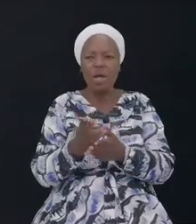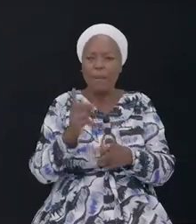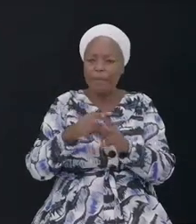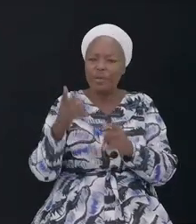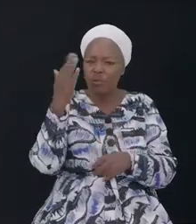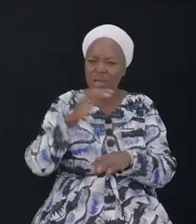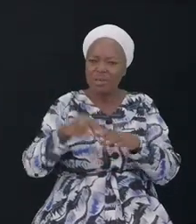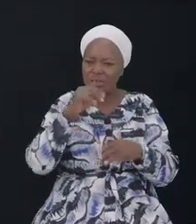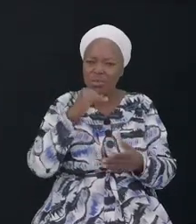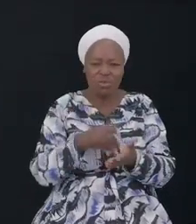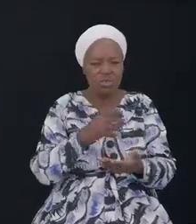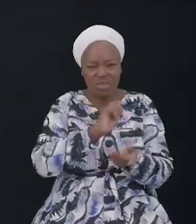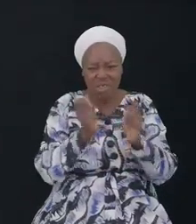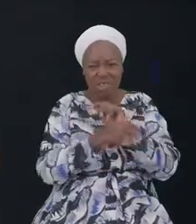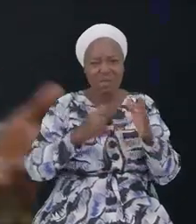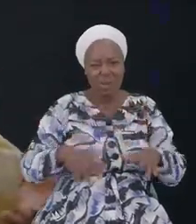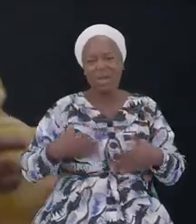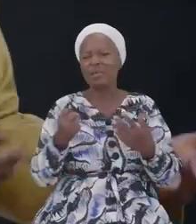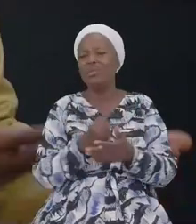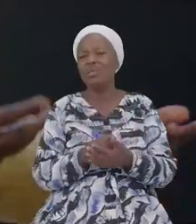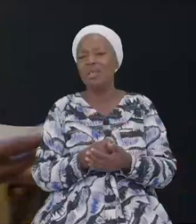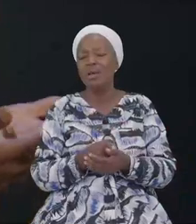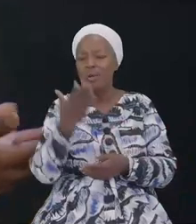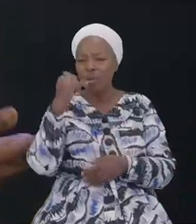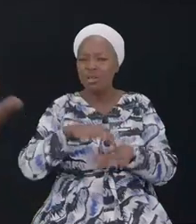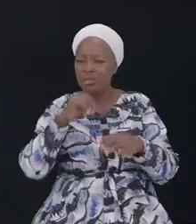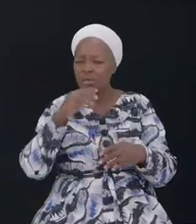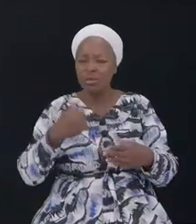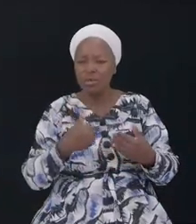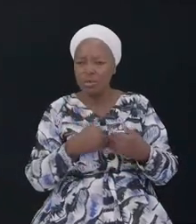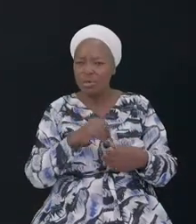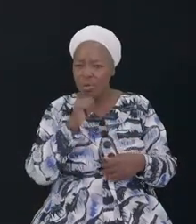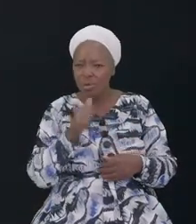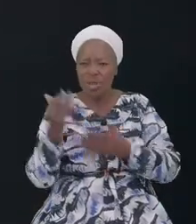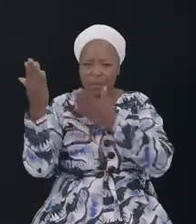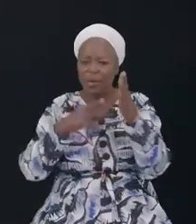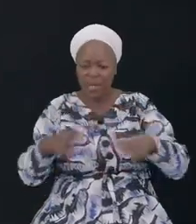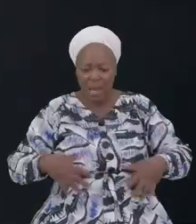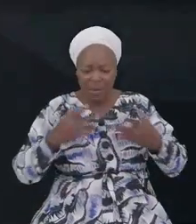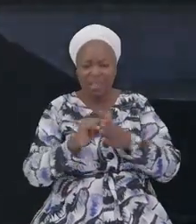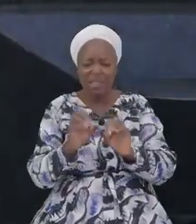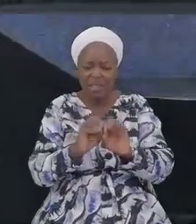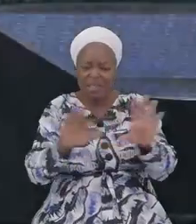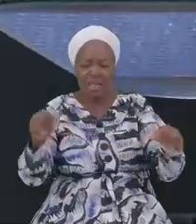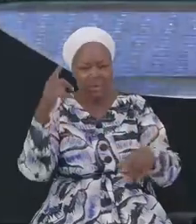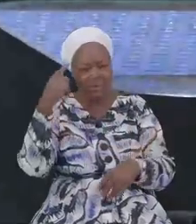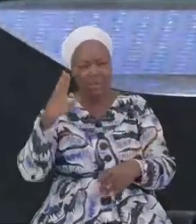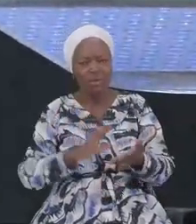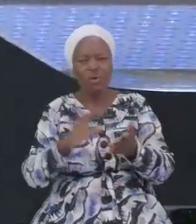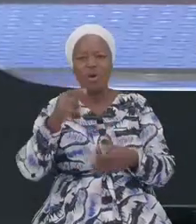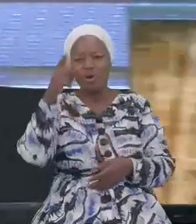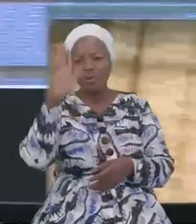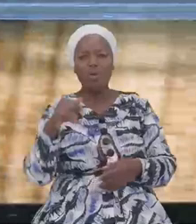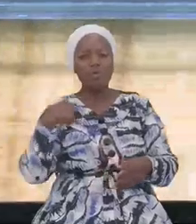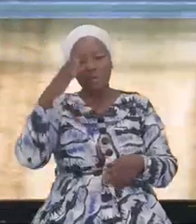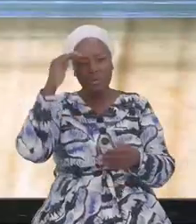ne change pas notre style de vie? Pourquoi cela n'apporte pas une vie brillante pour la gloire de Dieu? Nous connaissons cette